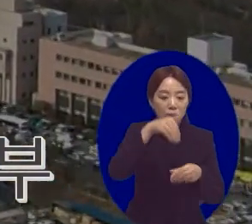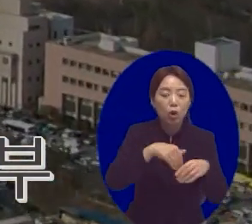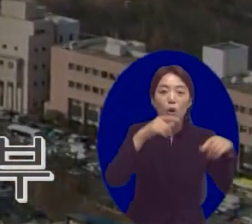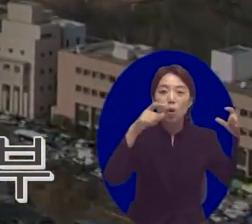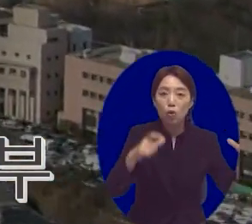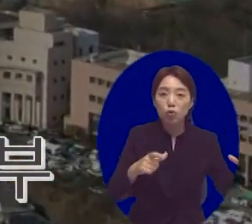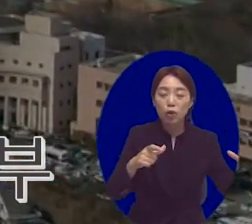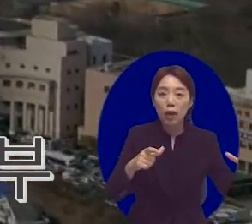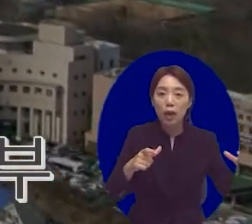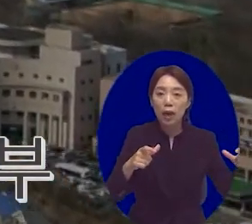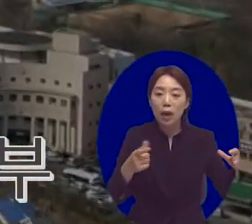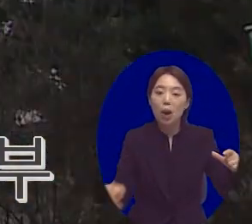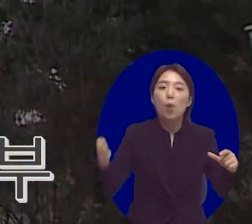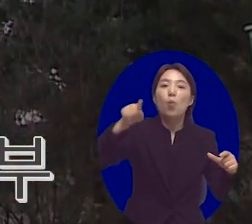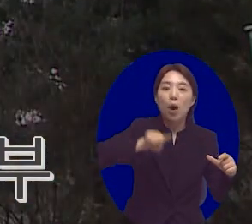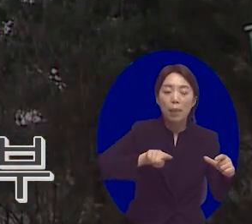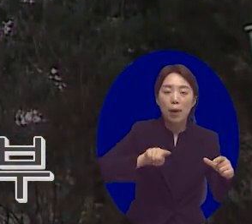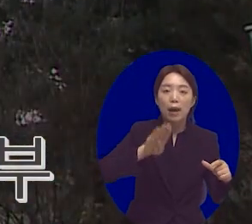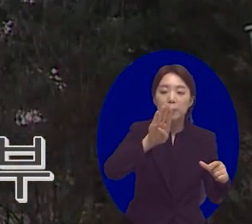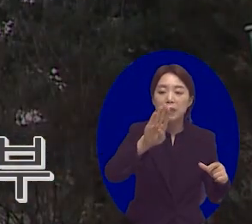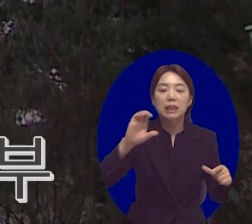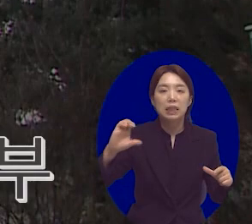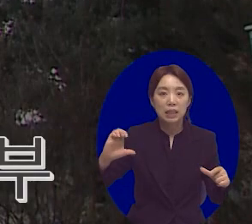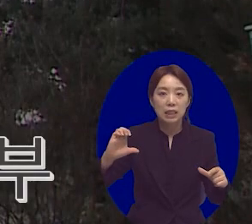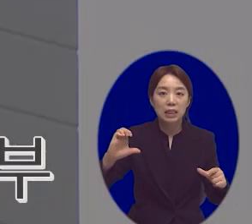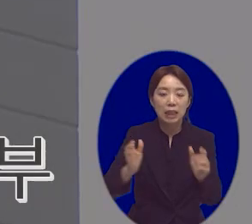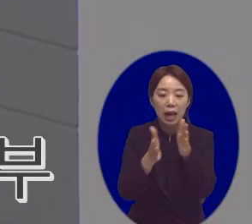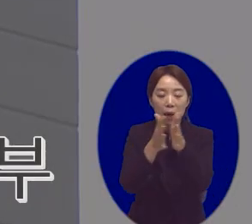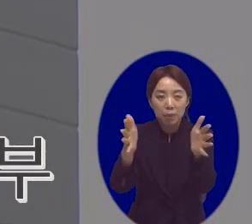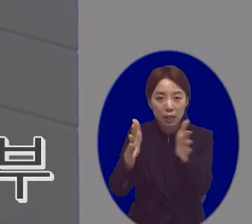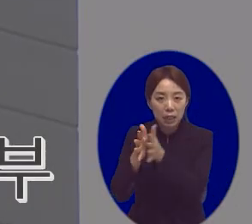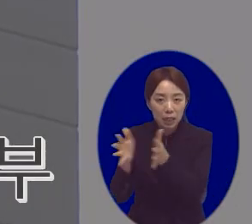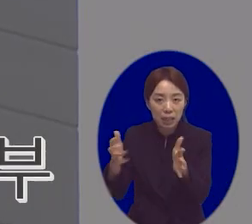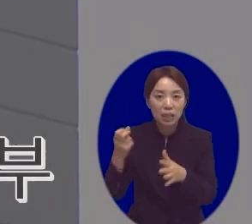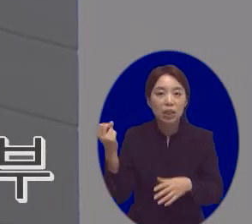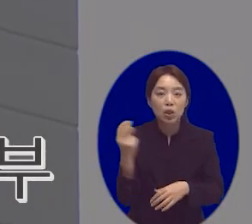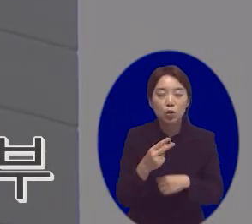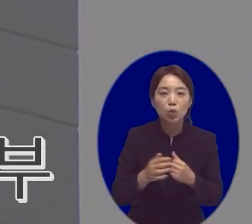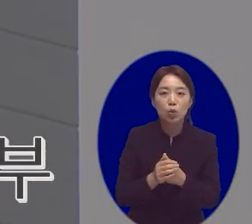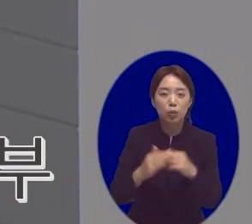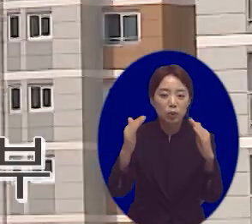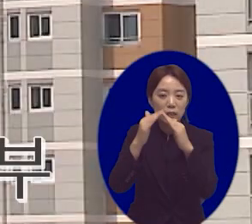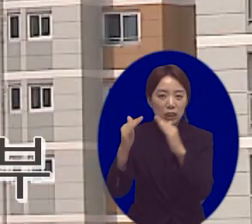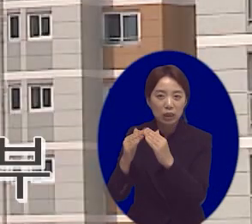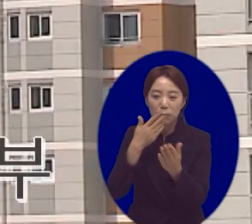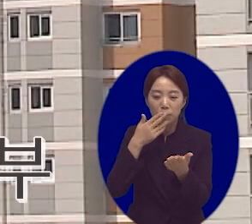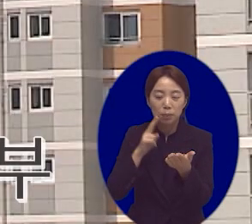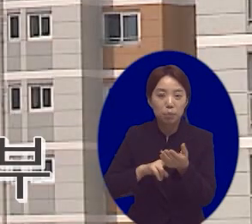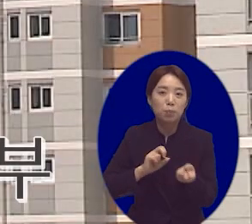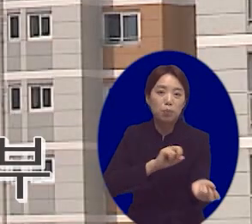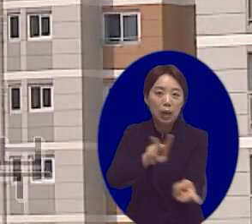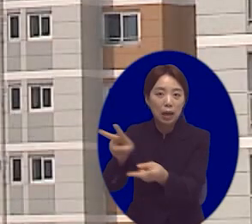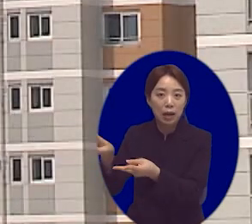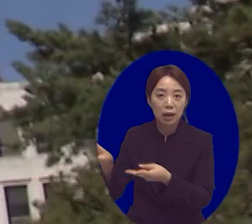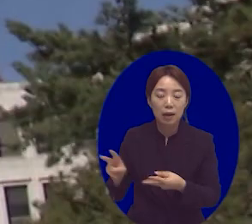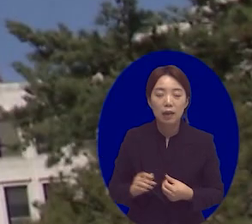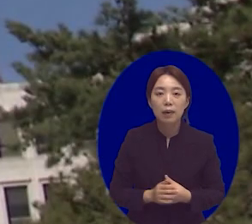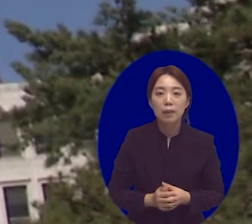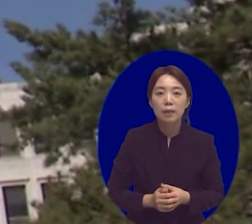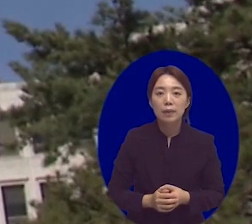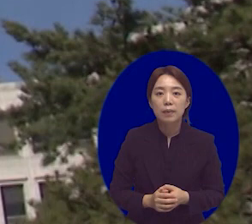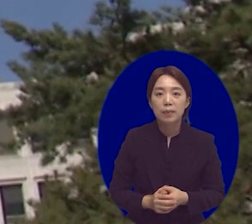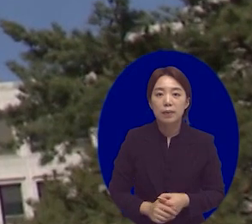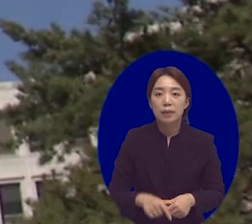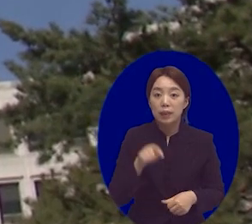새롭게 편입될 예정인 B지역과 C지역 일대의 아파트, 다세대 주택 등지에 배부한 것으로 나타났는데요.